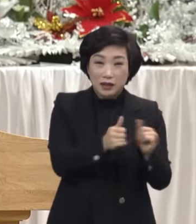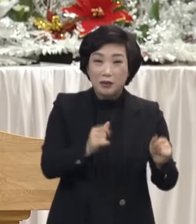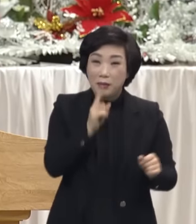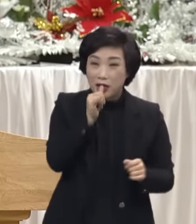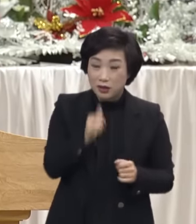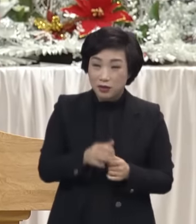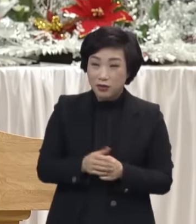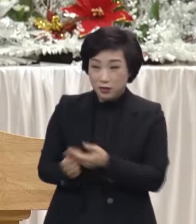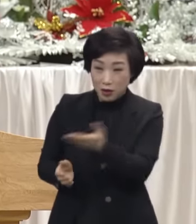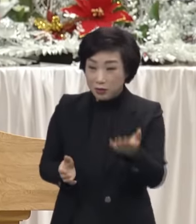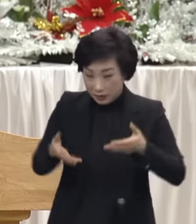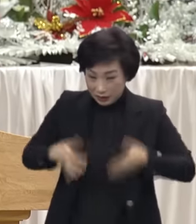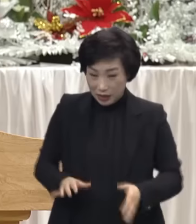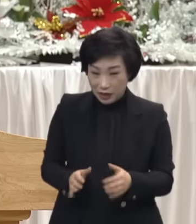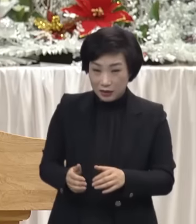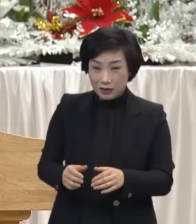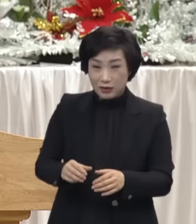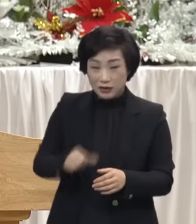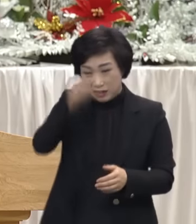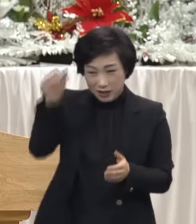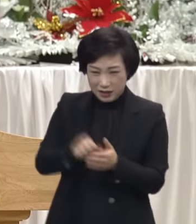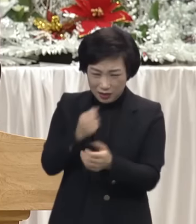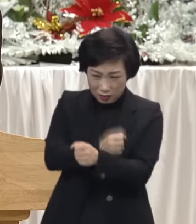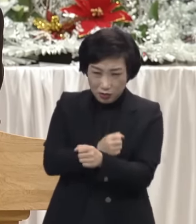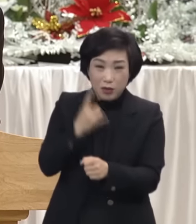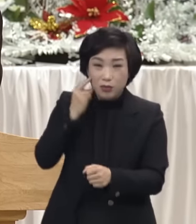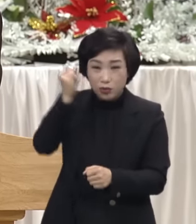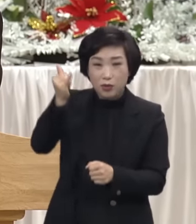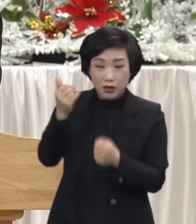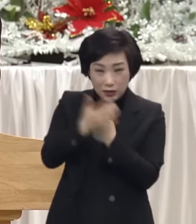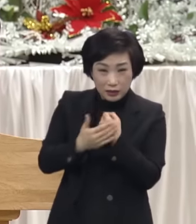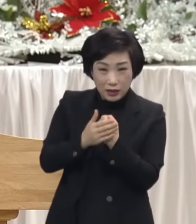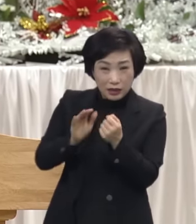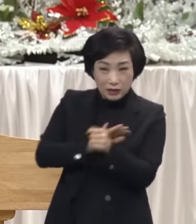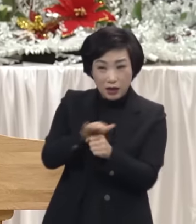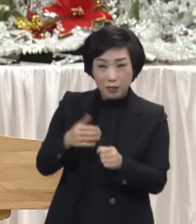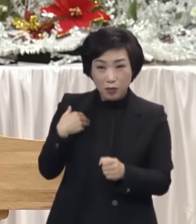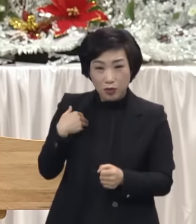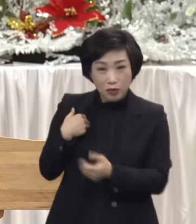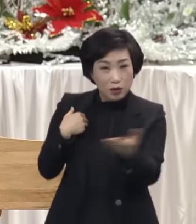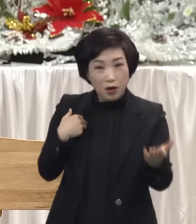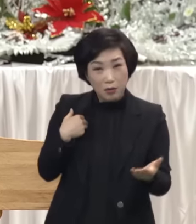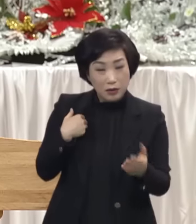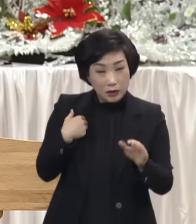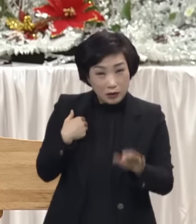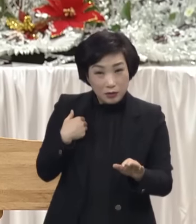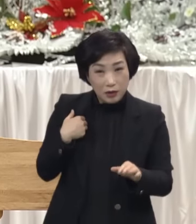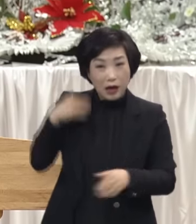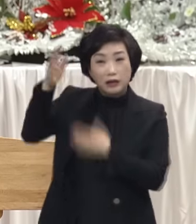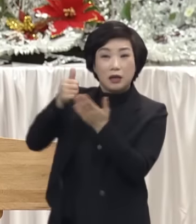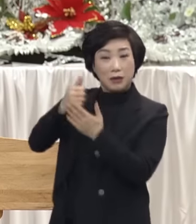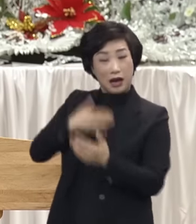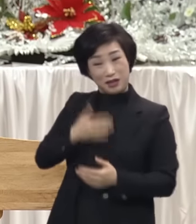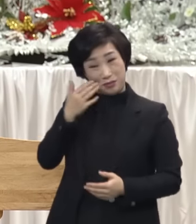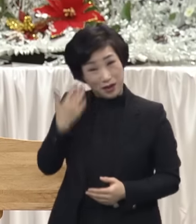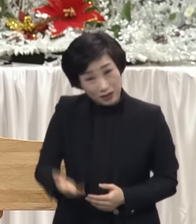죽도록 인생을 다 바쳐 길러준 부모 은혜와 사랑도 모르는 님이 하나님만 알고